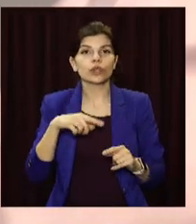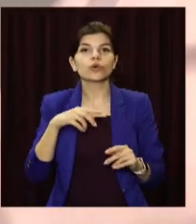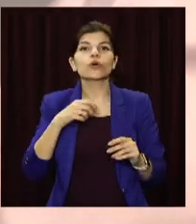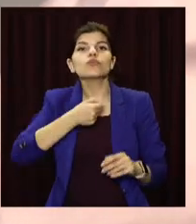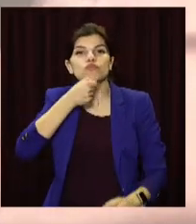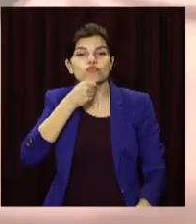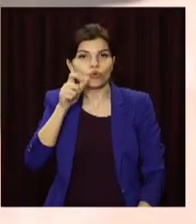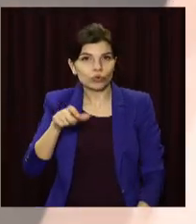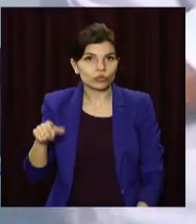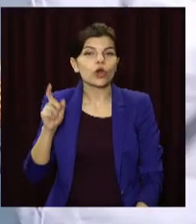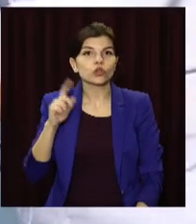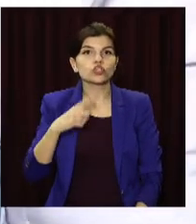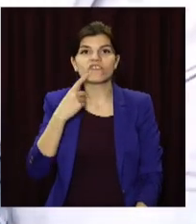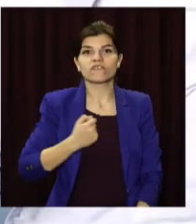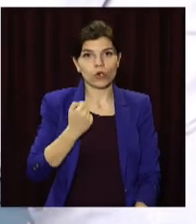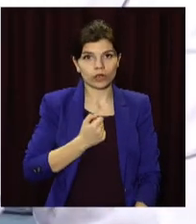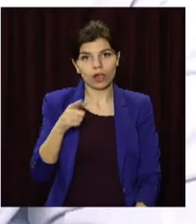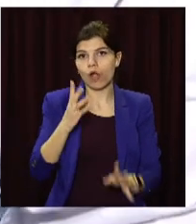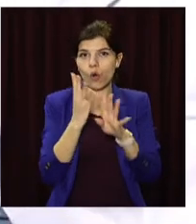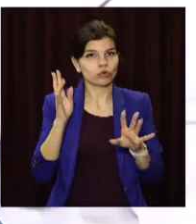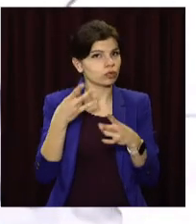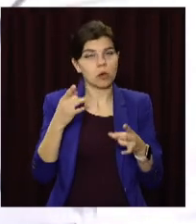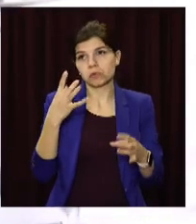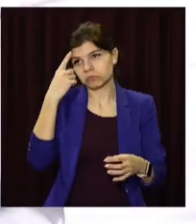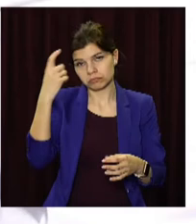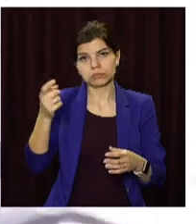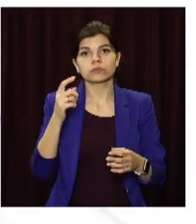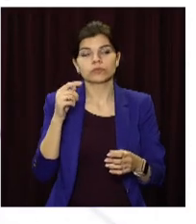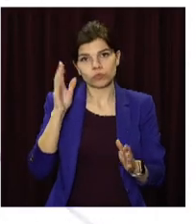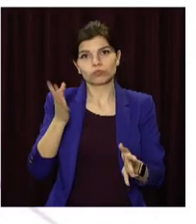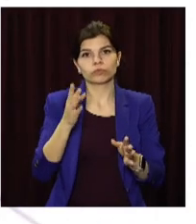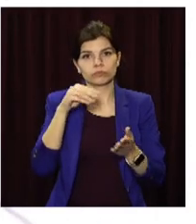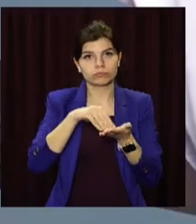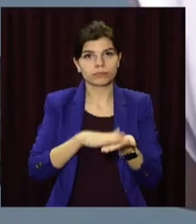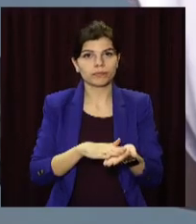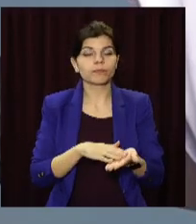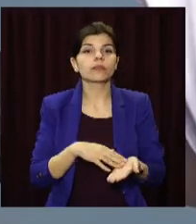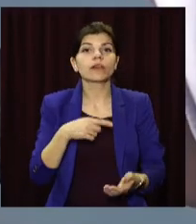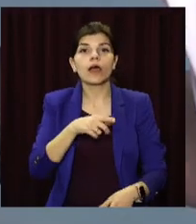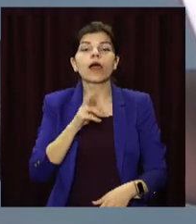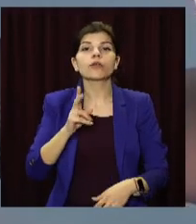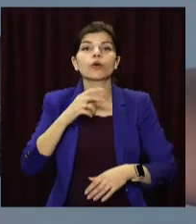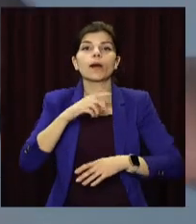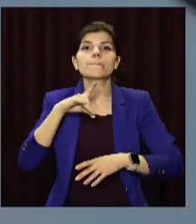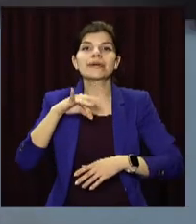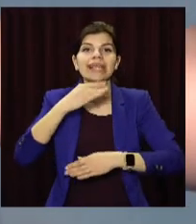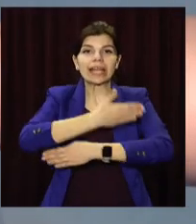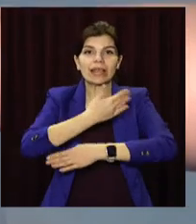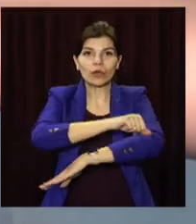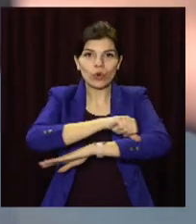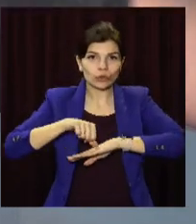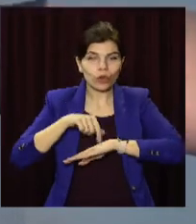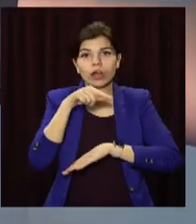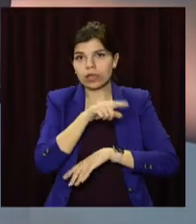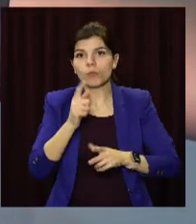літніх людей, а також військовим. Працівникам Нацполіції та Нацгвардії, рятувальникам і прикордонникам їх і так